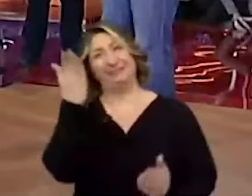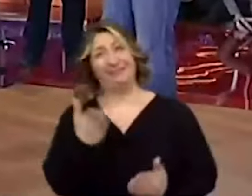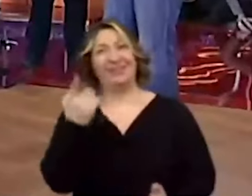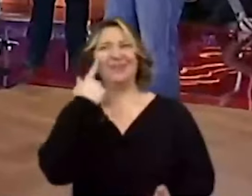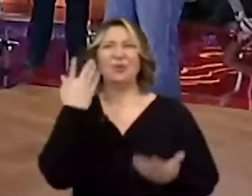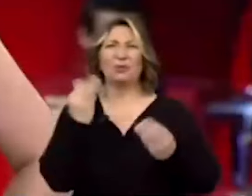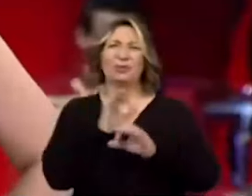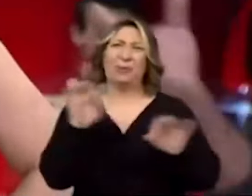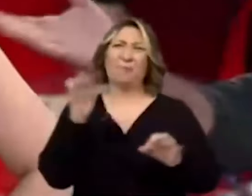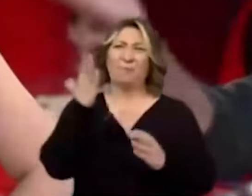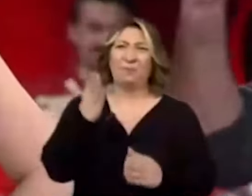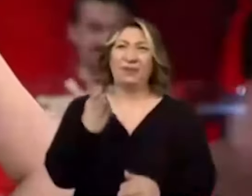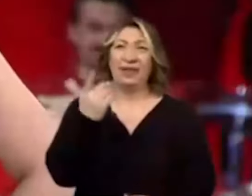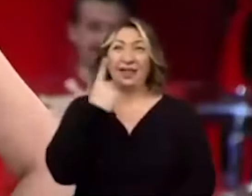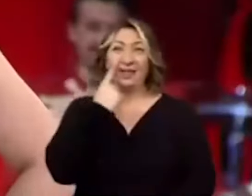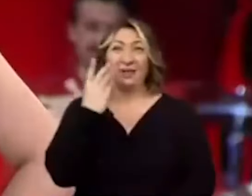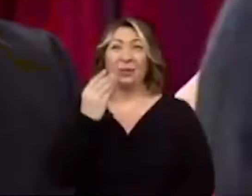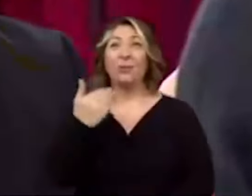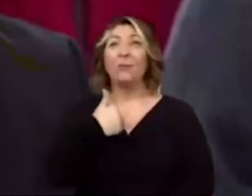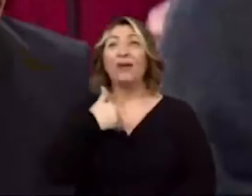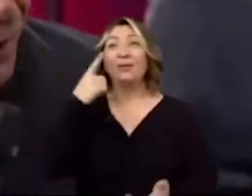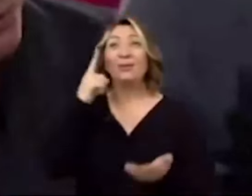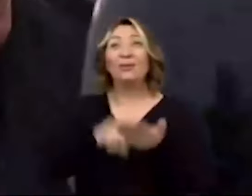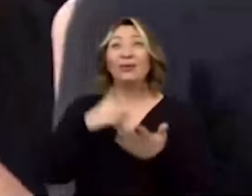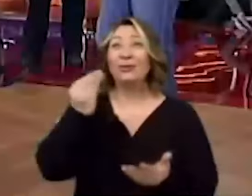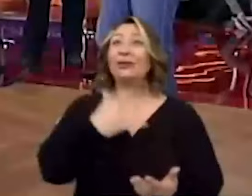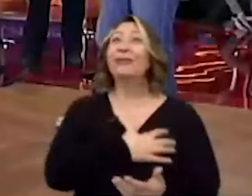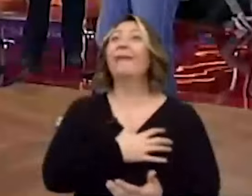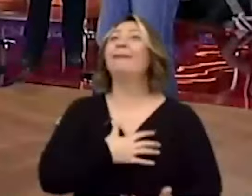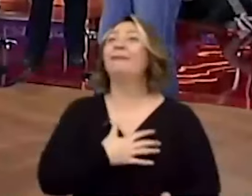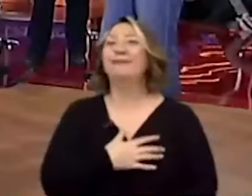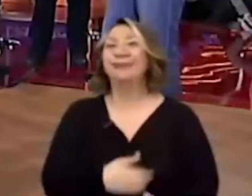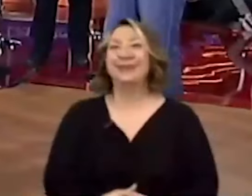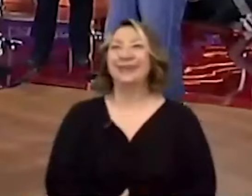Allah aşkına? Olunmaz mı şuna kefil olmaz? Ben kefil olayım ona.